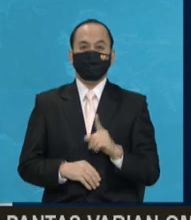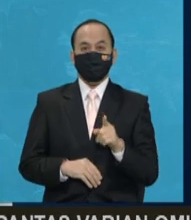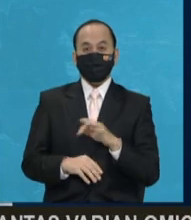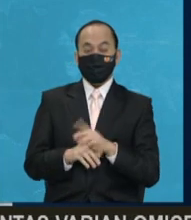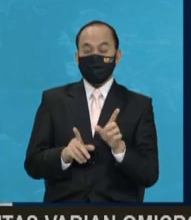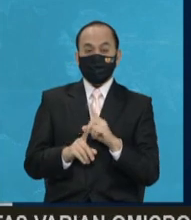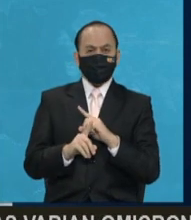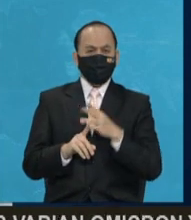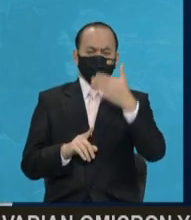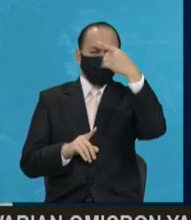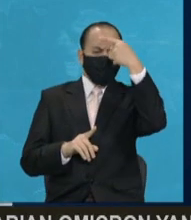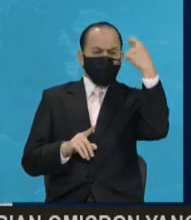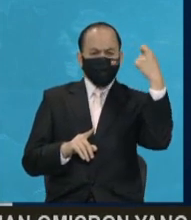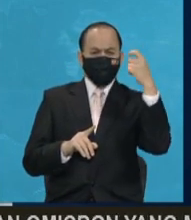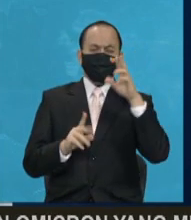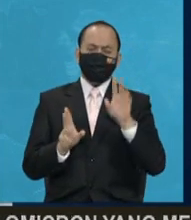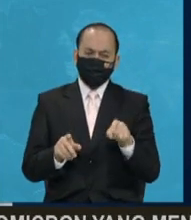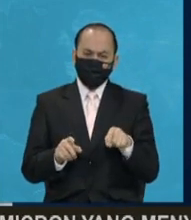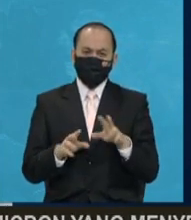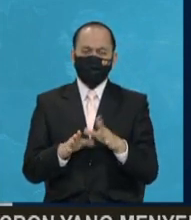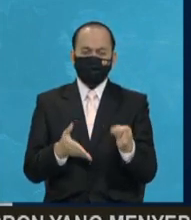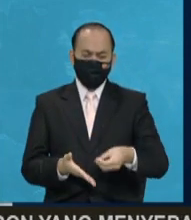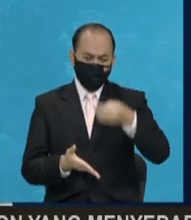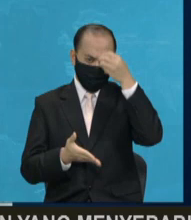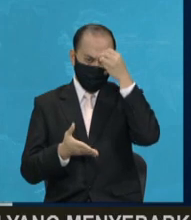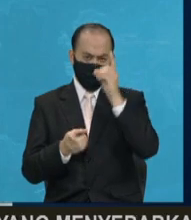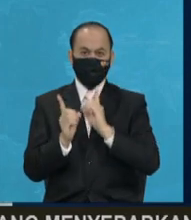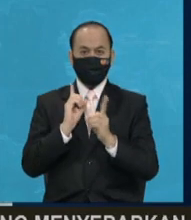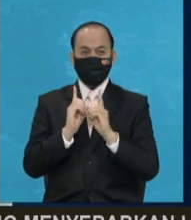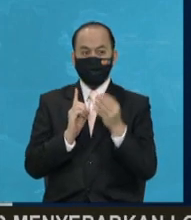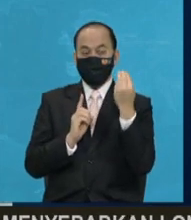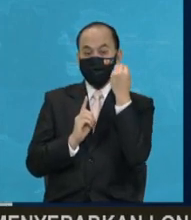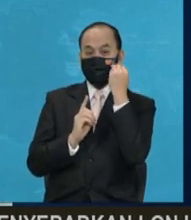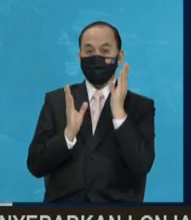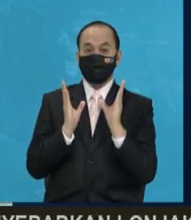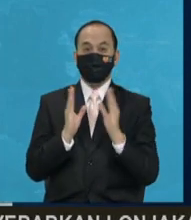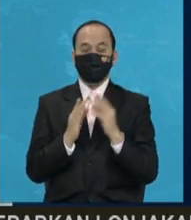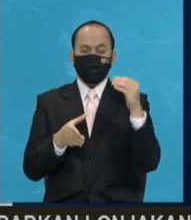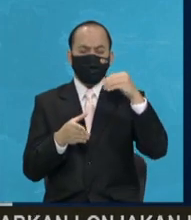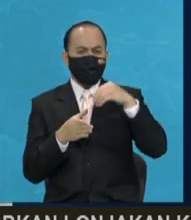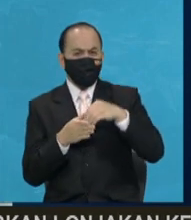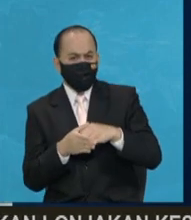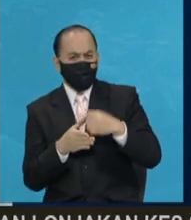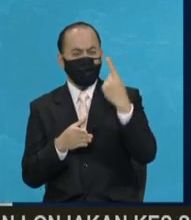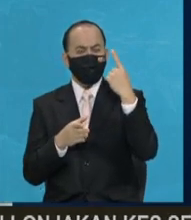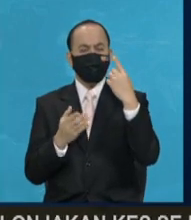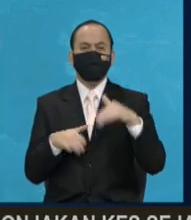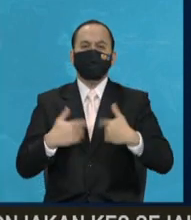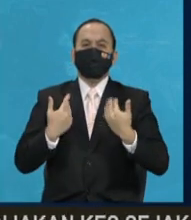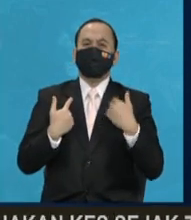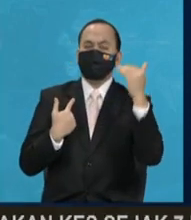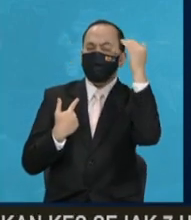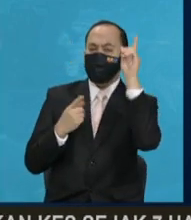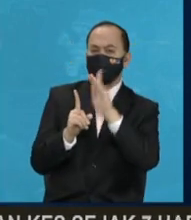saja bahas satu dipelajari tapi dengan pelajaran regane Hani belajar dan mendalami jual budaya Tani